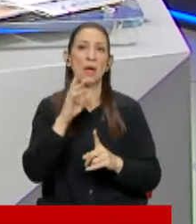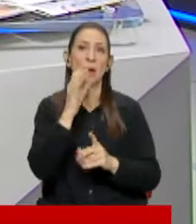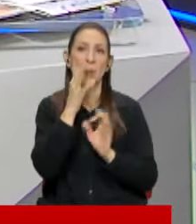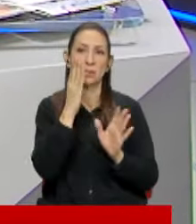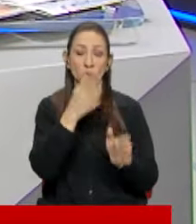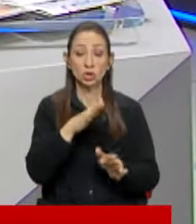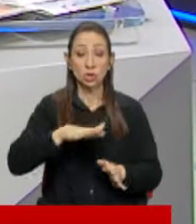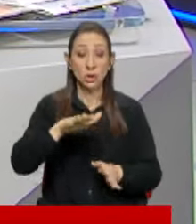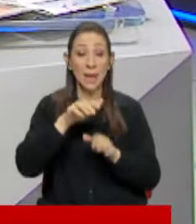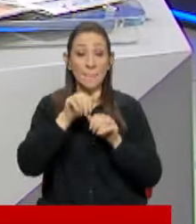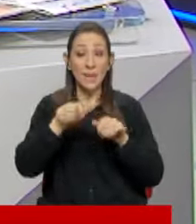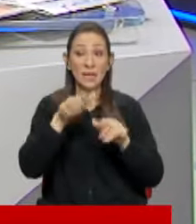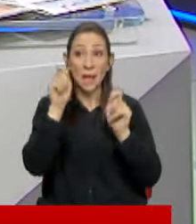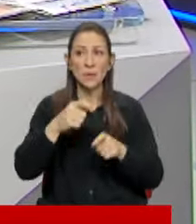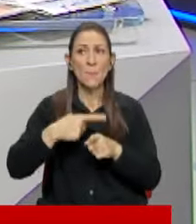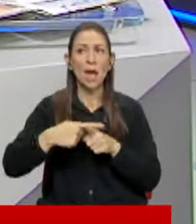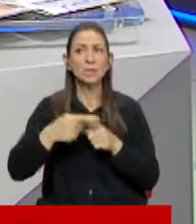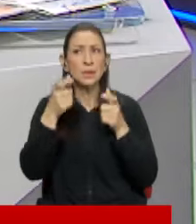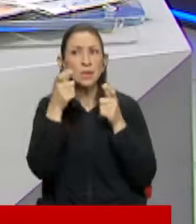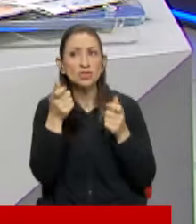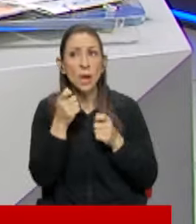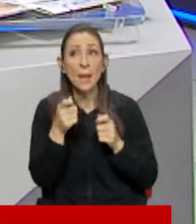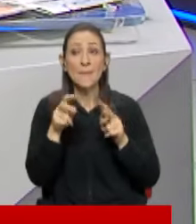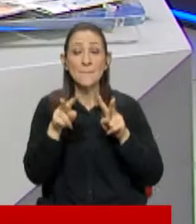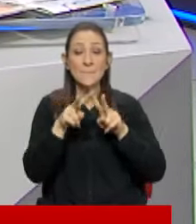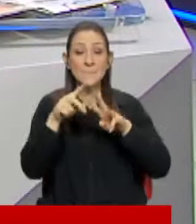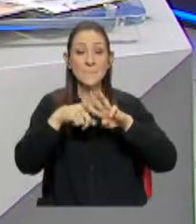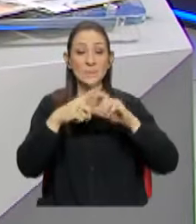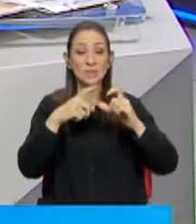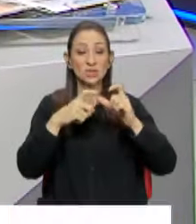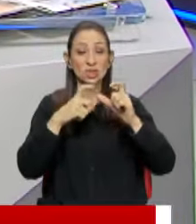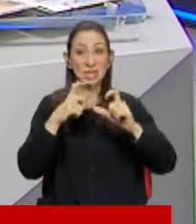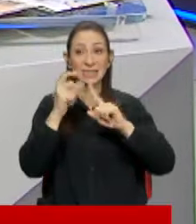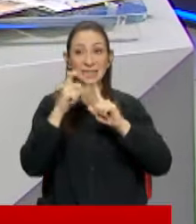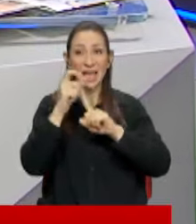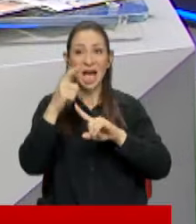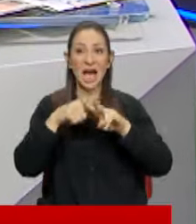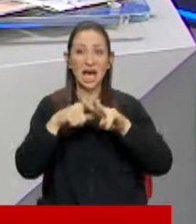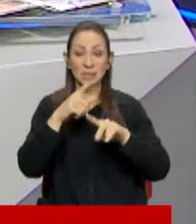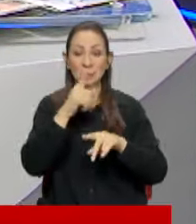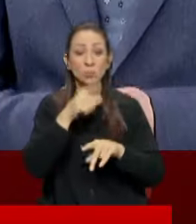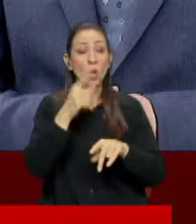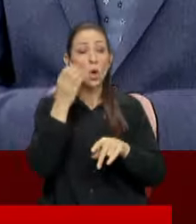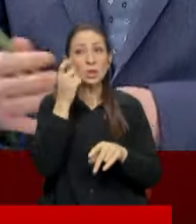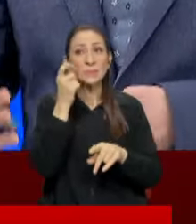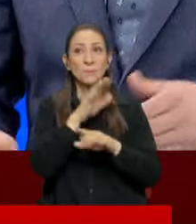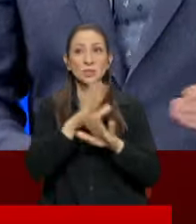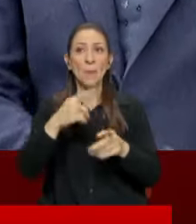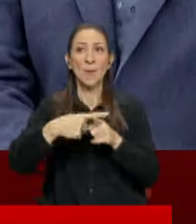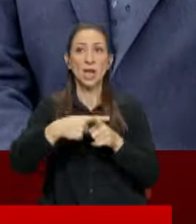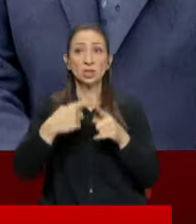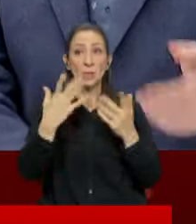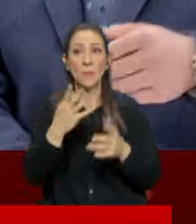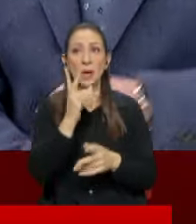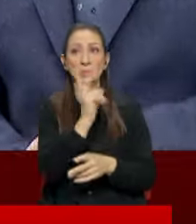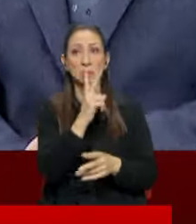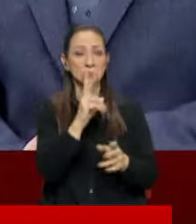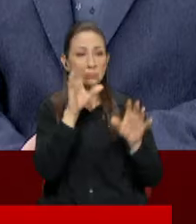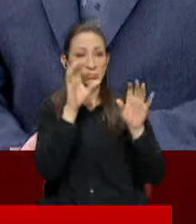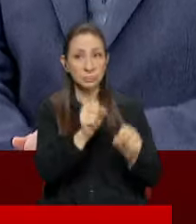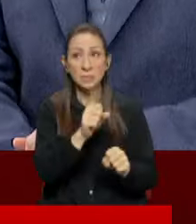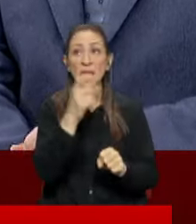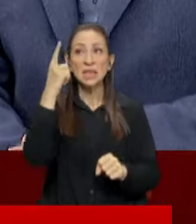Ve sosyal medyada yaptığı paylaşımlar da dikkat çekiyor. Mescid-i Aksa'ya yönelik paylaşımlar. İşte bir gün bu hasretimiz bitecek diye paylaşımlar, ama kendisi ortaya çıktı